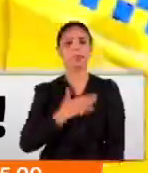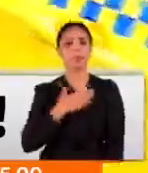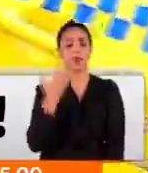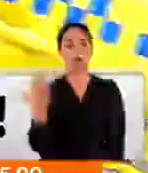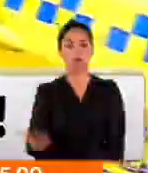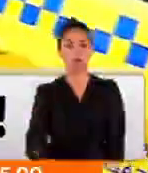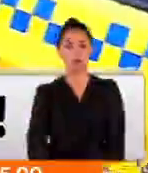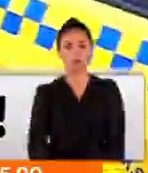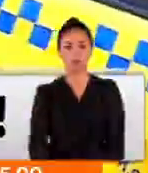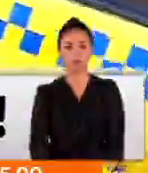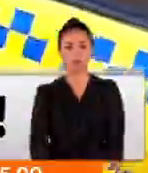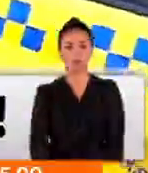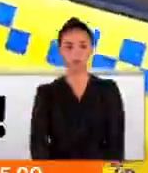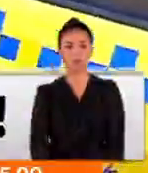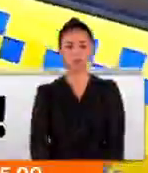teşekkür ederiz.